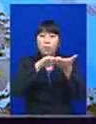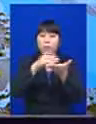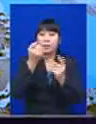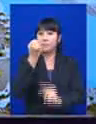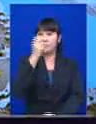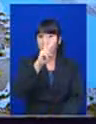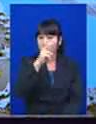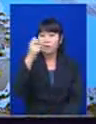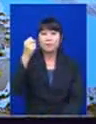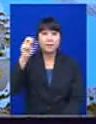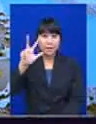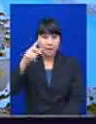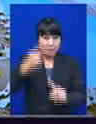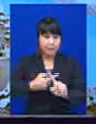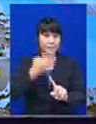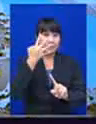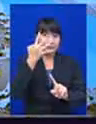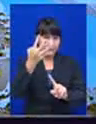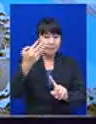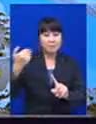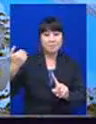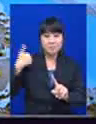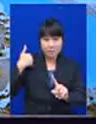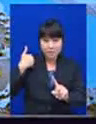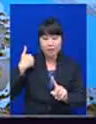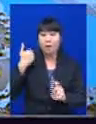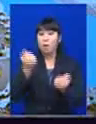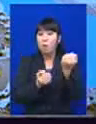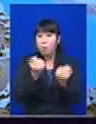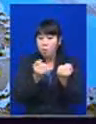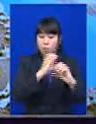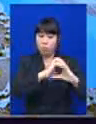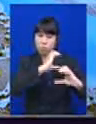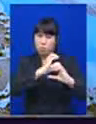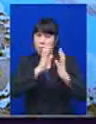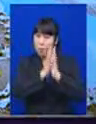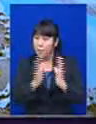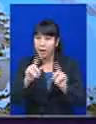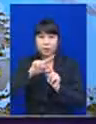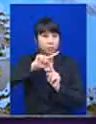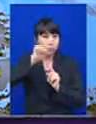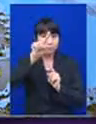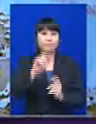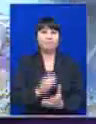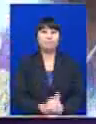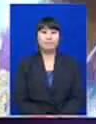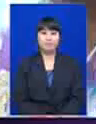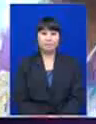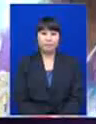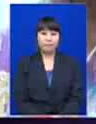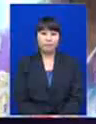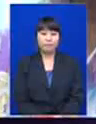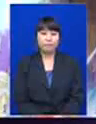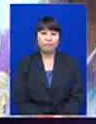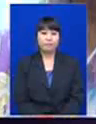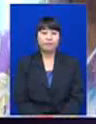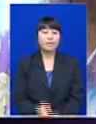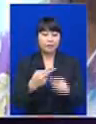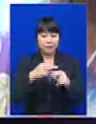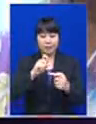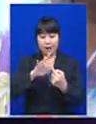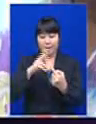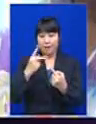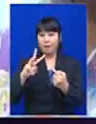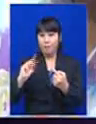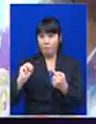12และ 13เมษายนนี้เนี่ยจะมีการเดินทางโดยใช้รถปคสสูงที่สุดครับนาคมเติมพิทยา